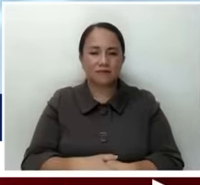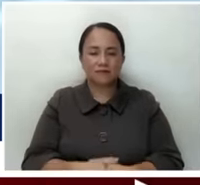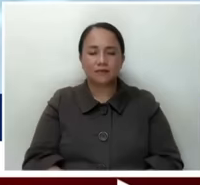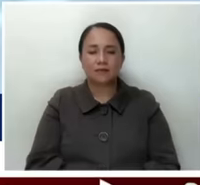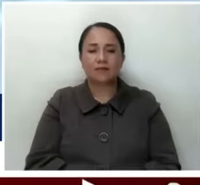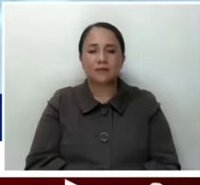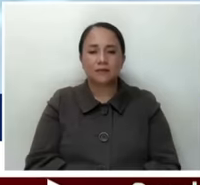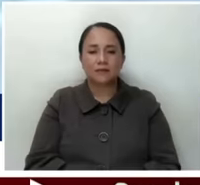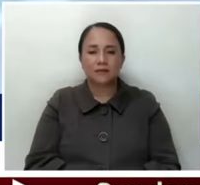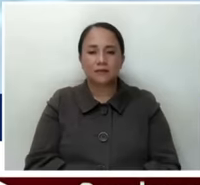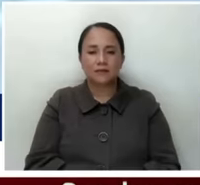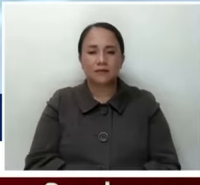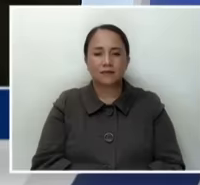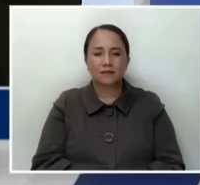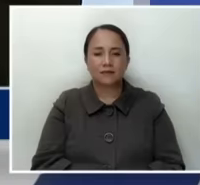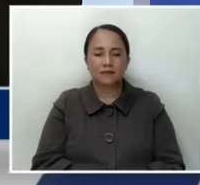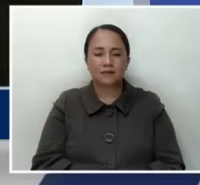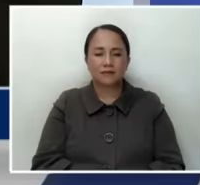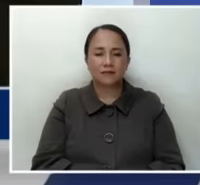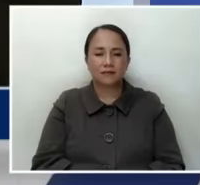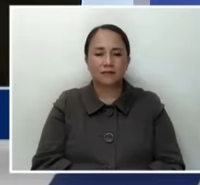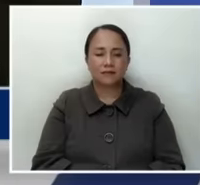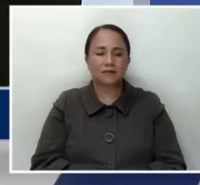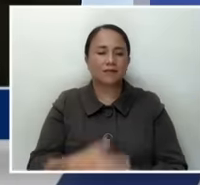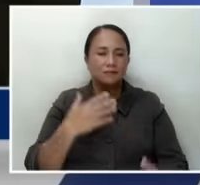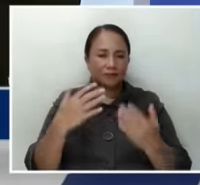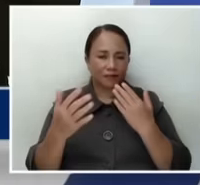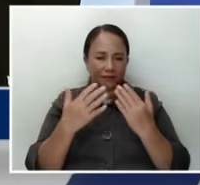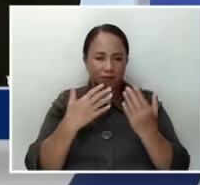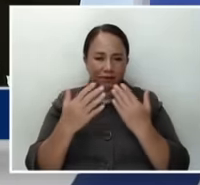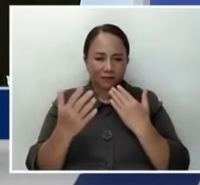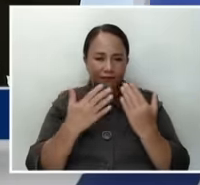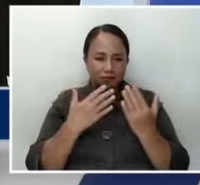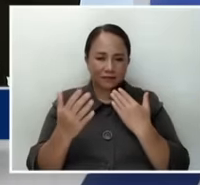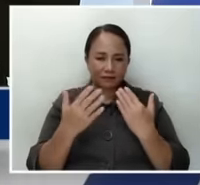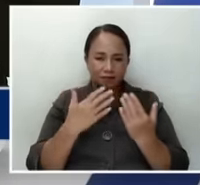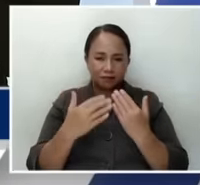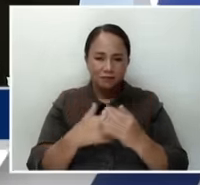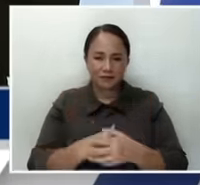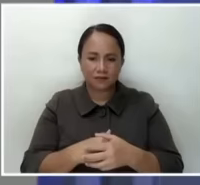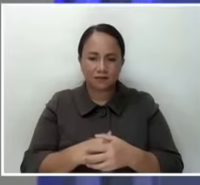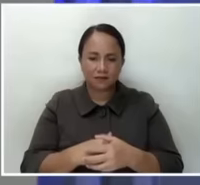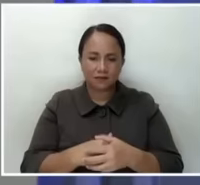state visit. Karen. Maraming salamat, Joyce Balancho.